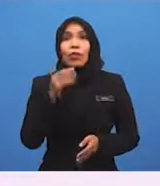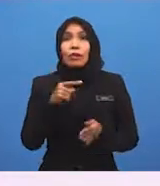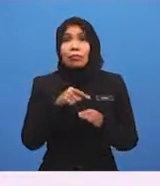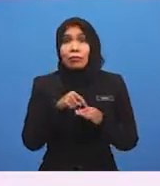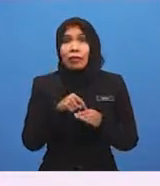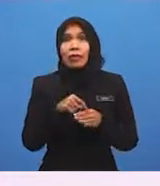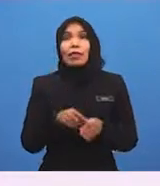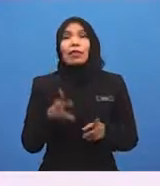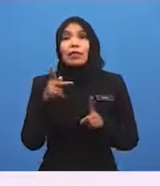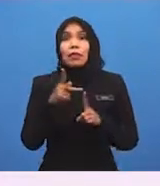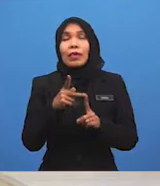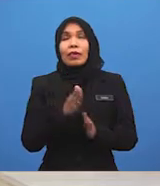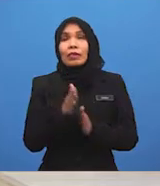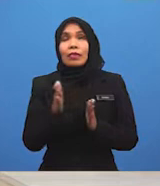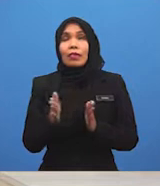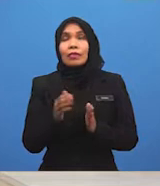kepada jiran.